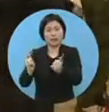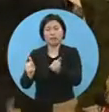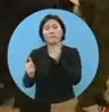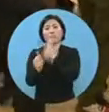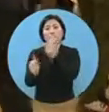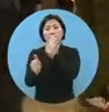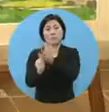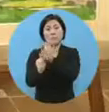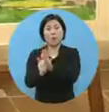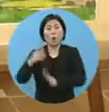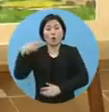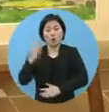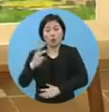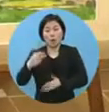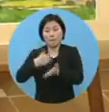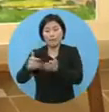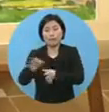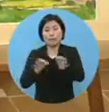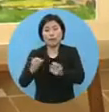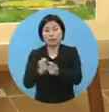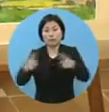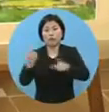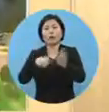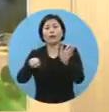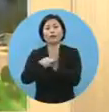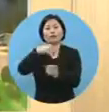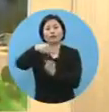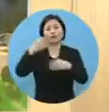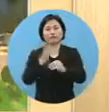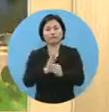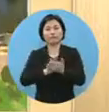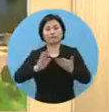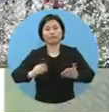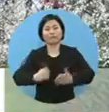지원하고 미술 시장 활성화를 위해 운영하고 있습니다.